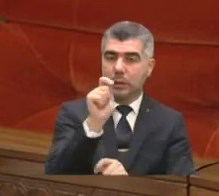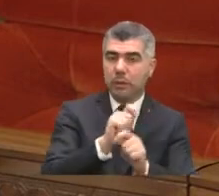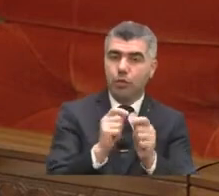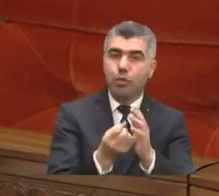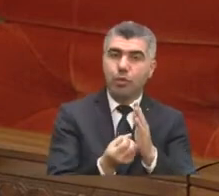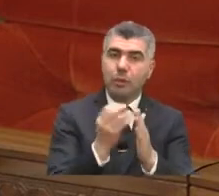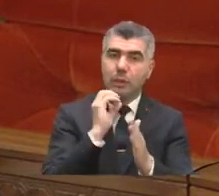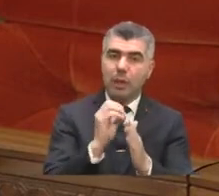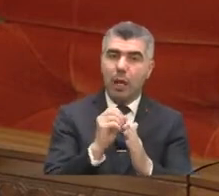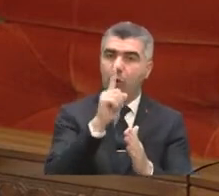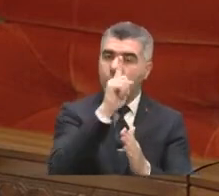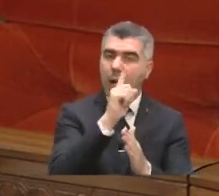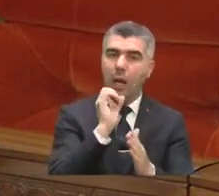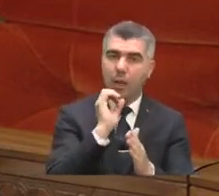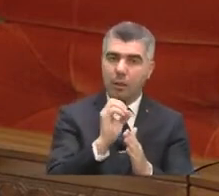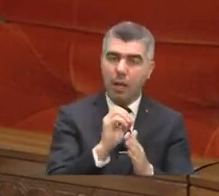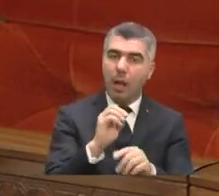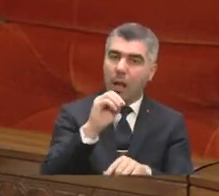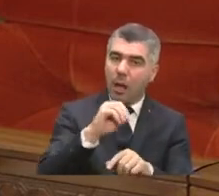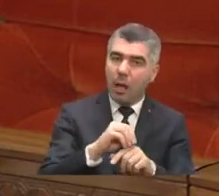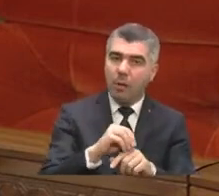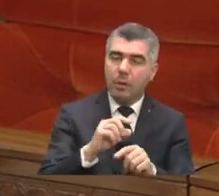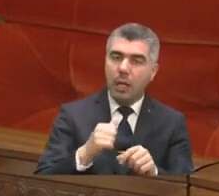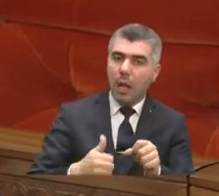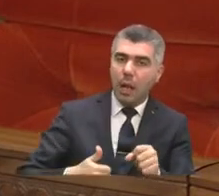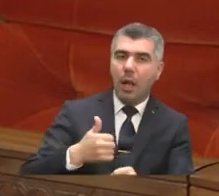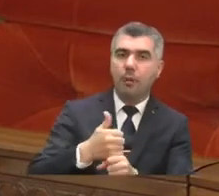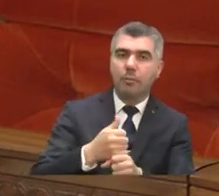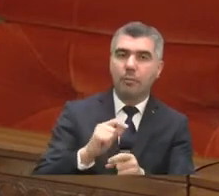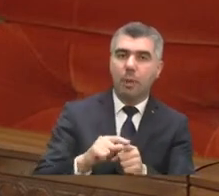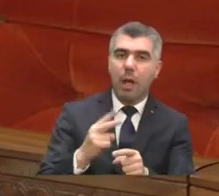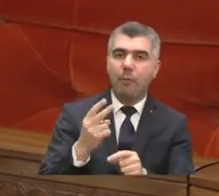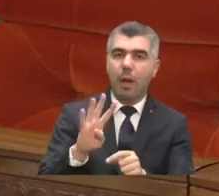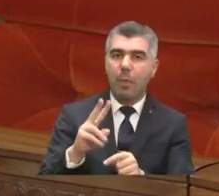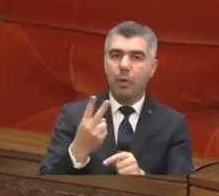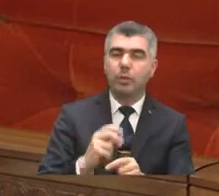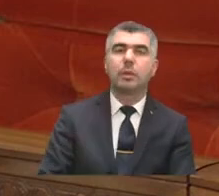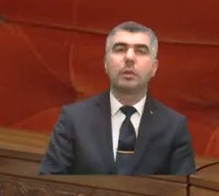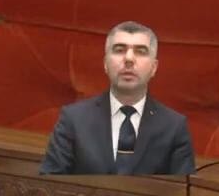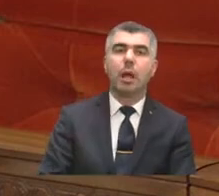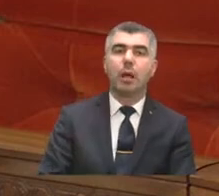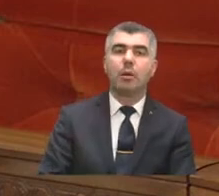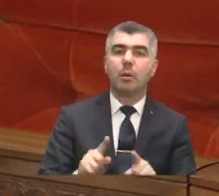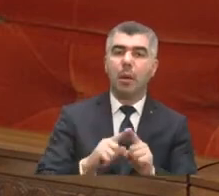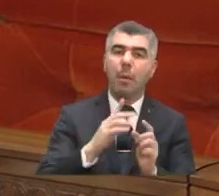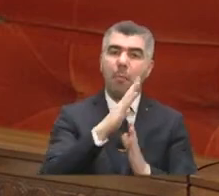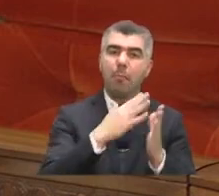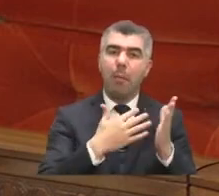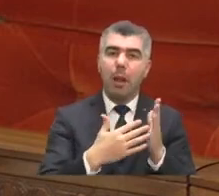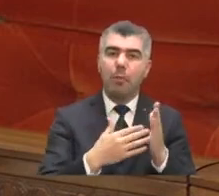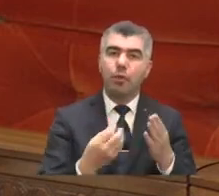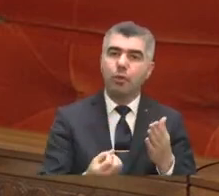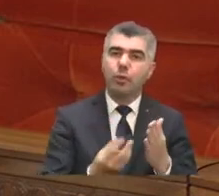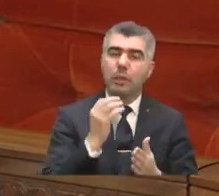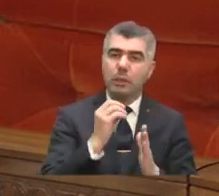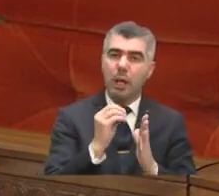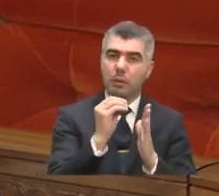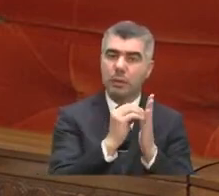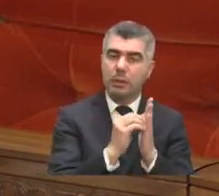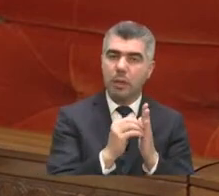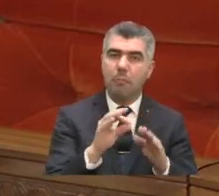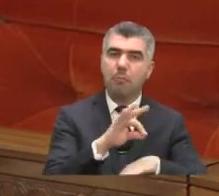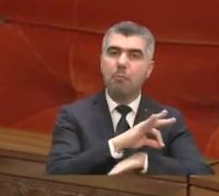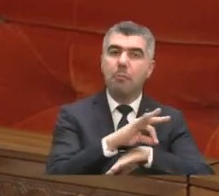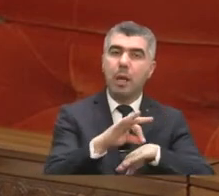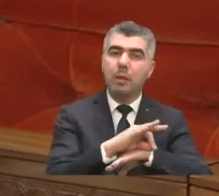ديالو إن شاء الله، ولا غنقوم بالدراسة السنة المقبلة. في إطار المخطط المديري، تيقوم المكتب الوطني بإشغال المحطة